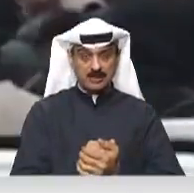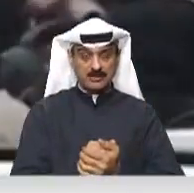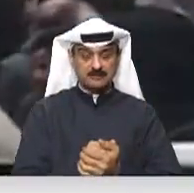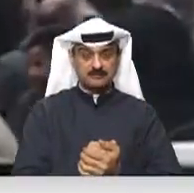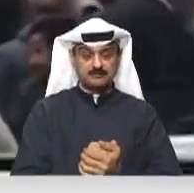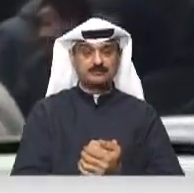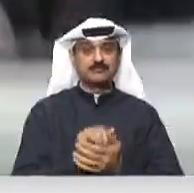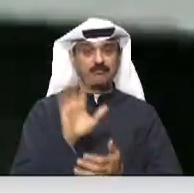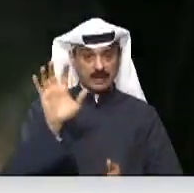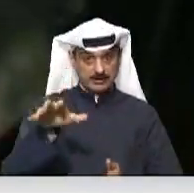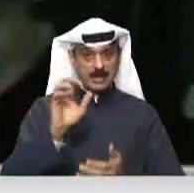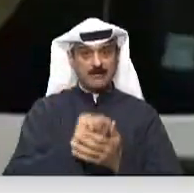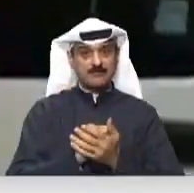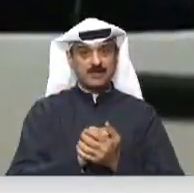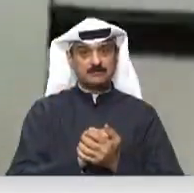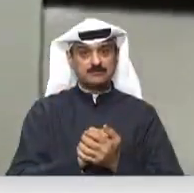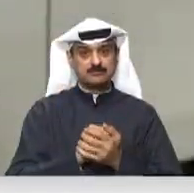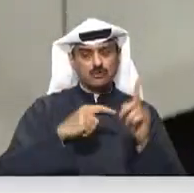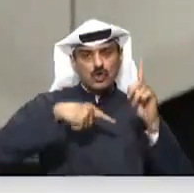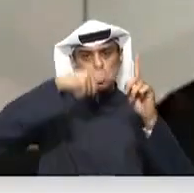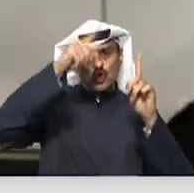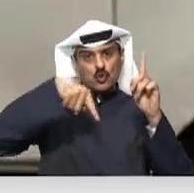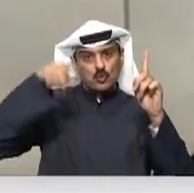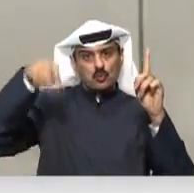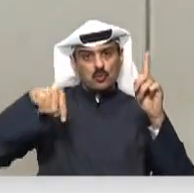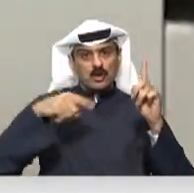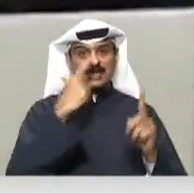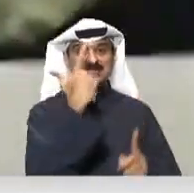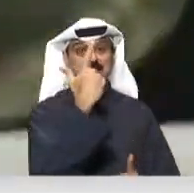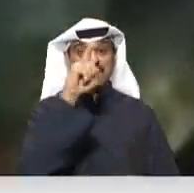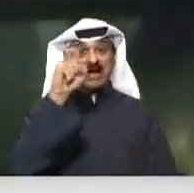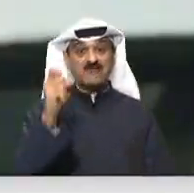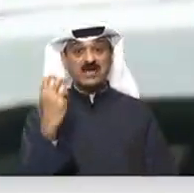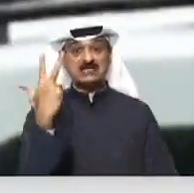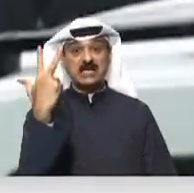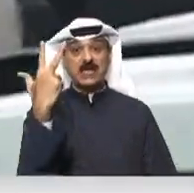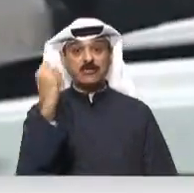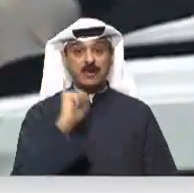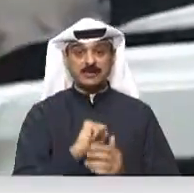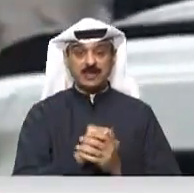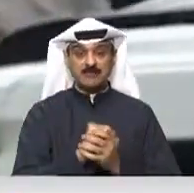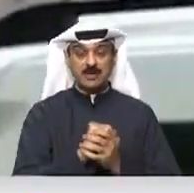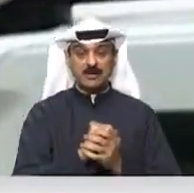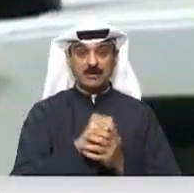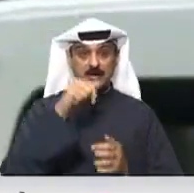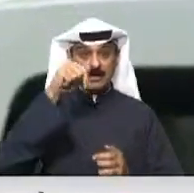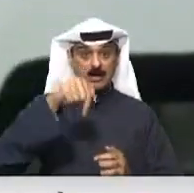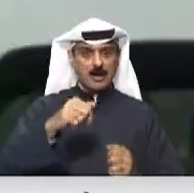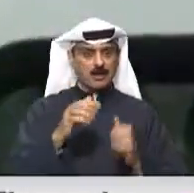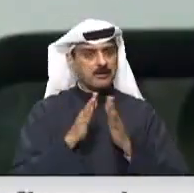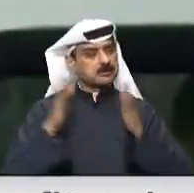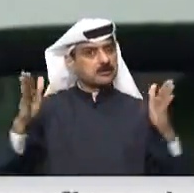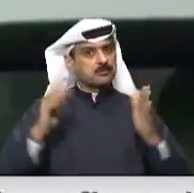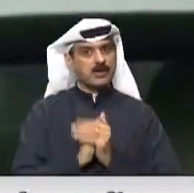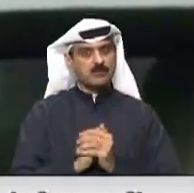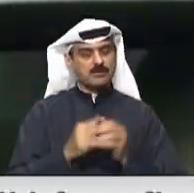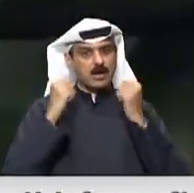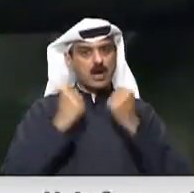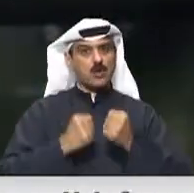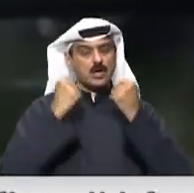طبعا على مقياس ريختر 7.8 من عشرة، هذا يعني شيء كبير جدا